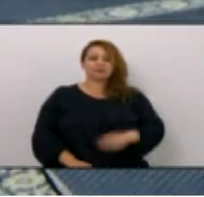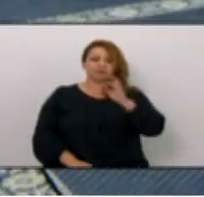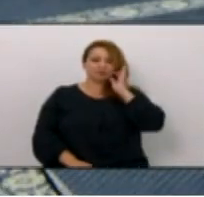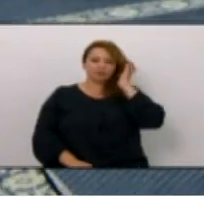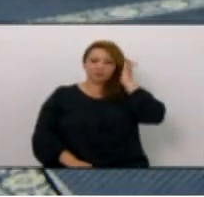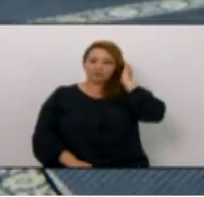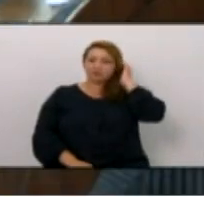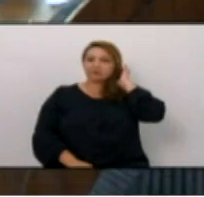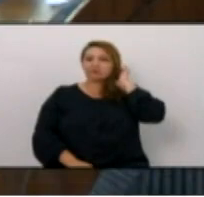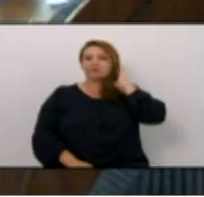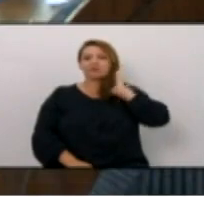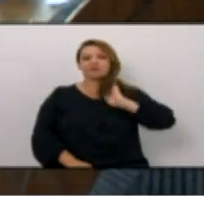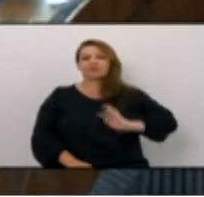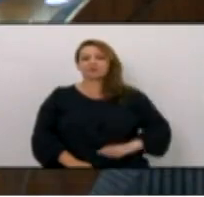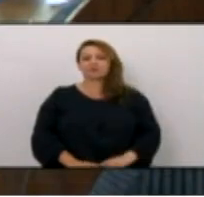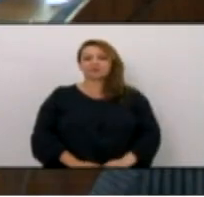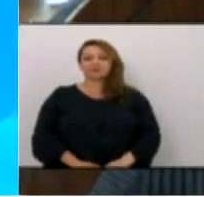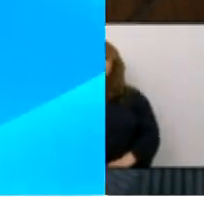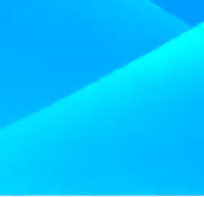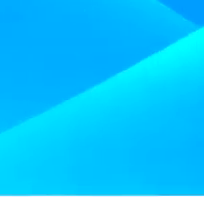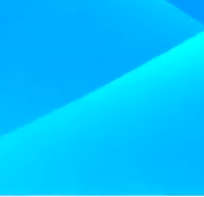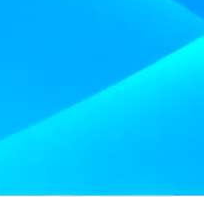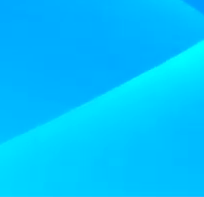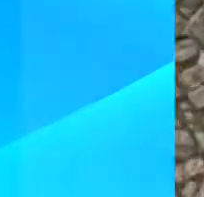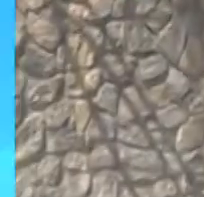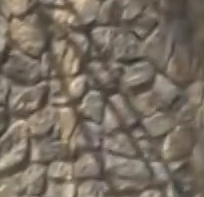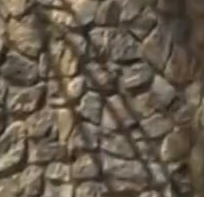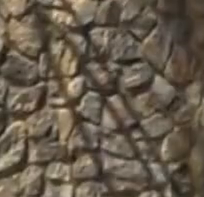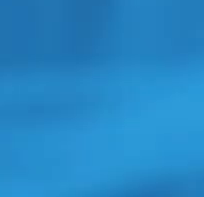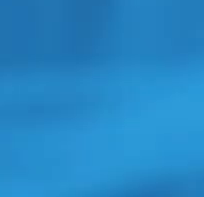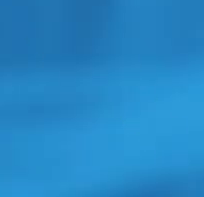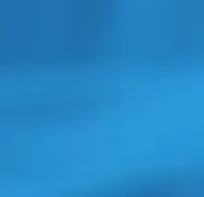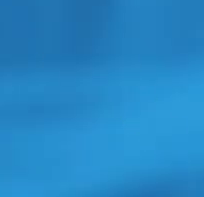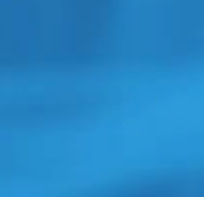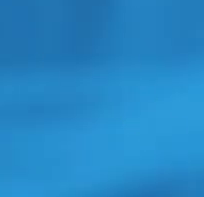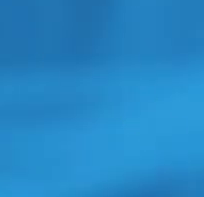السياسية وللمجتمع المدني. إذن من الجزائر كريم قندولي مراسل الغد، شكرا لك.